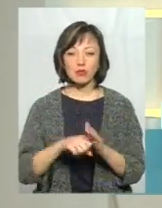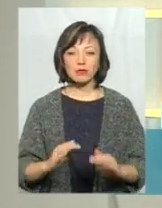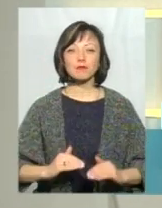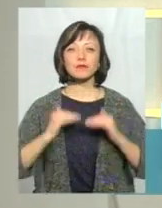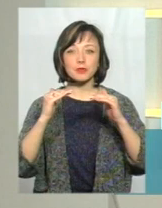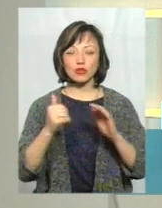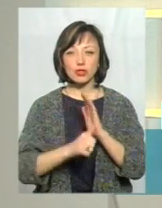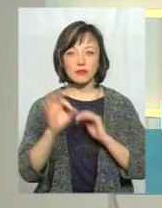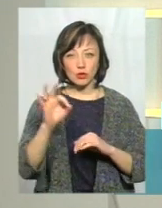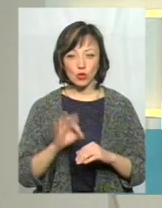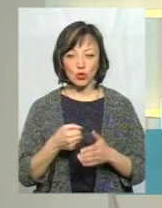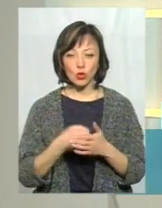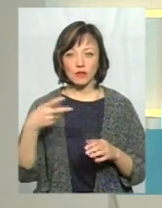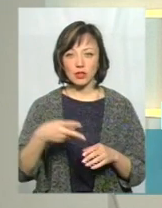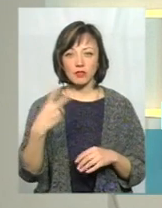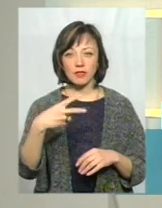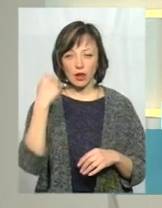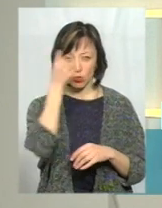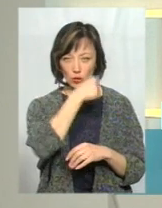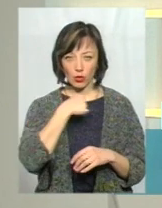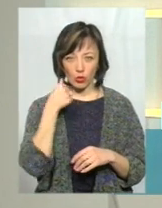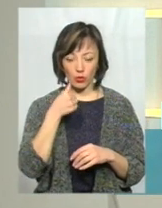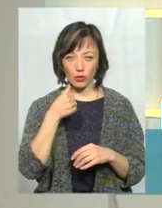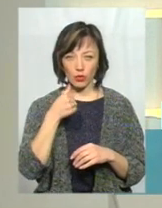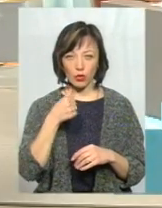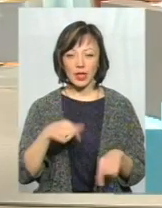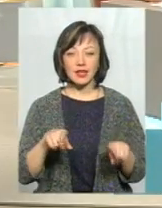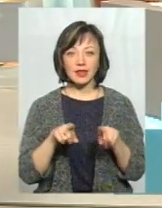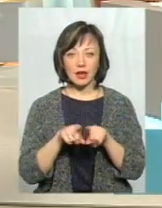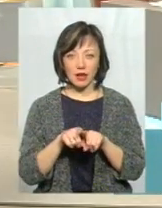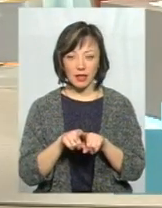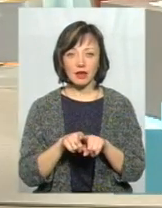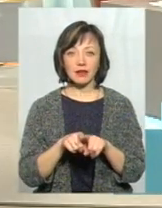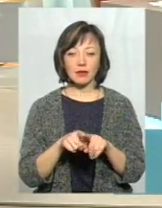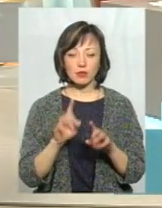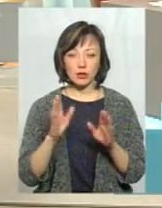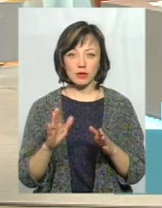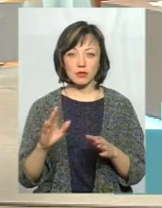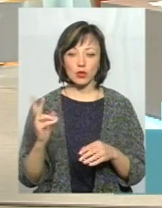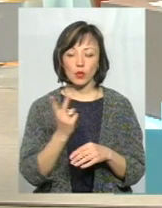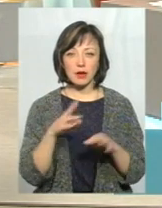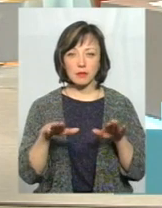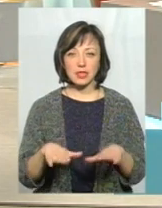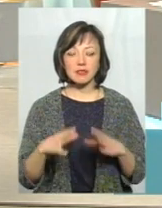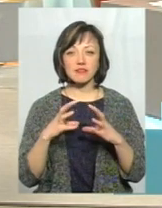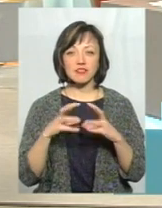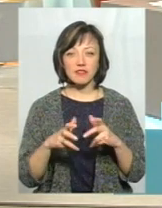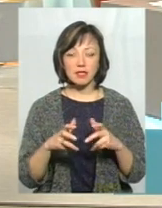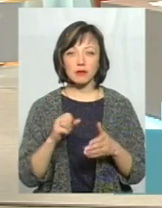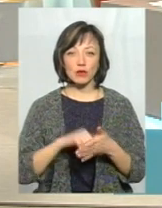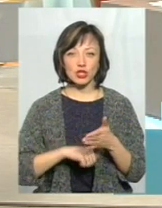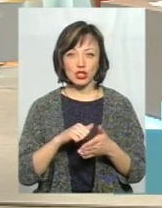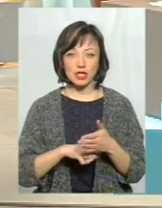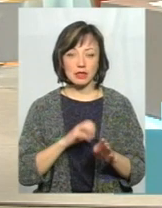І прогнозують, що до 2020 року саме суїцид вийде на 2-е місце в світі як